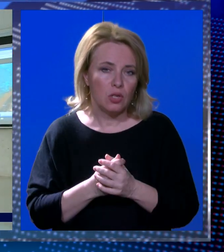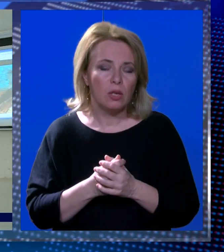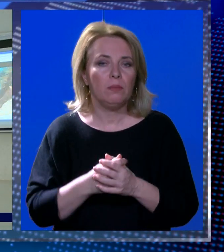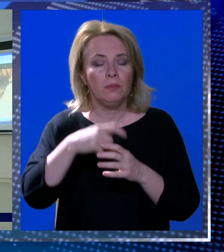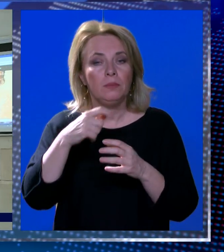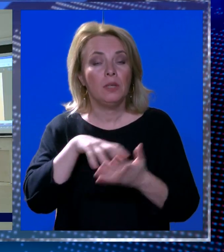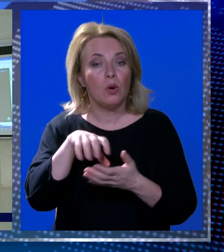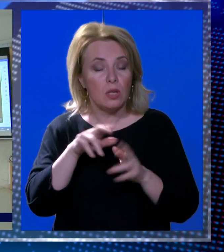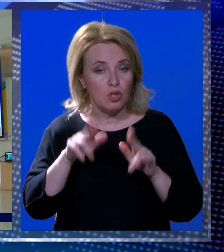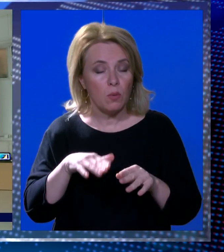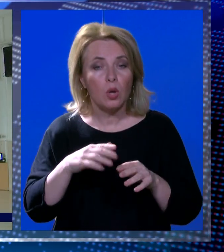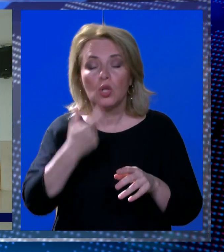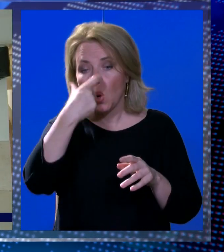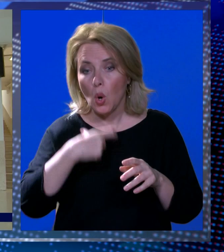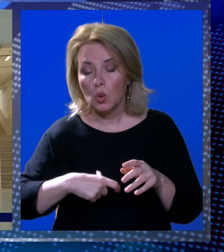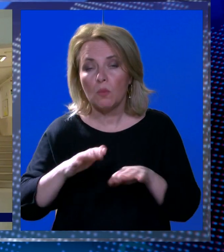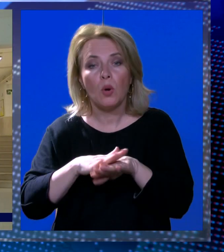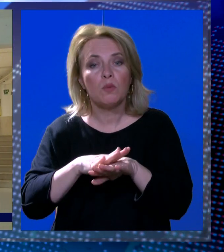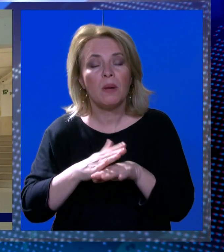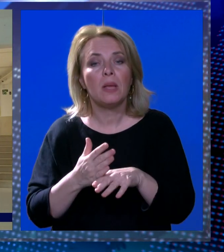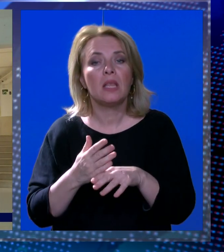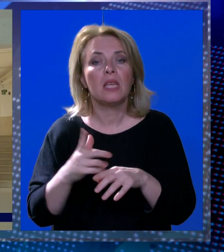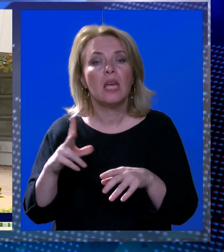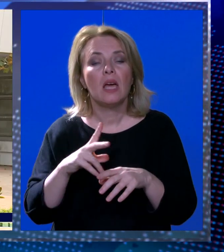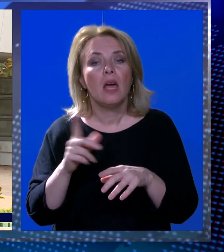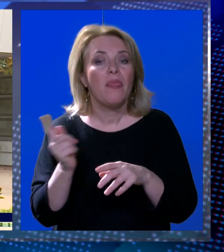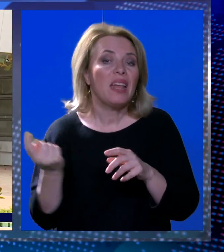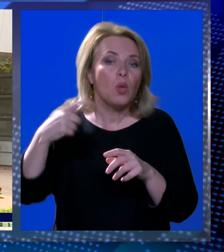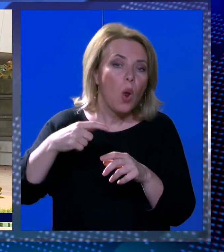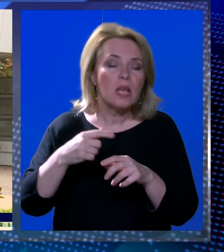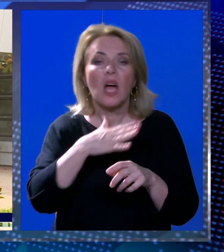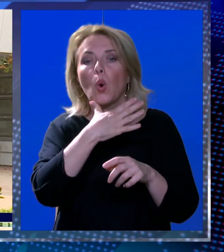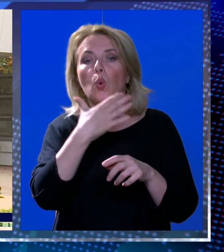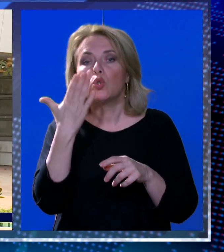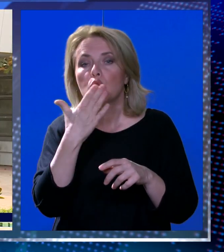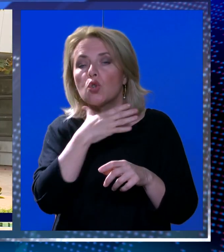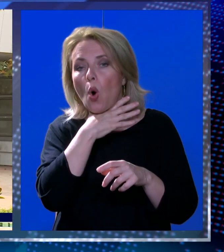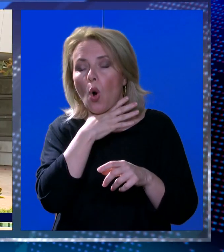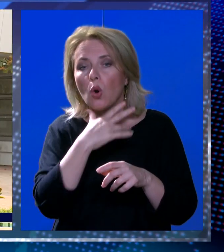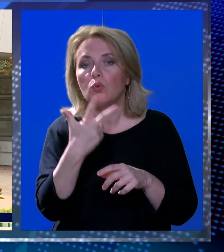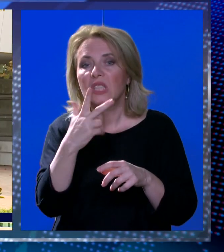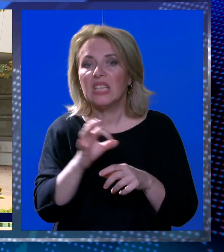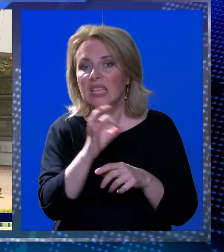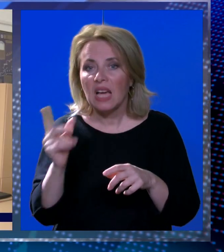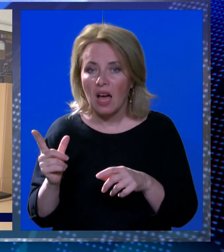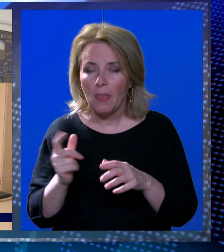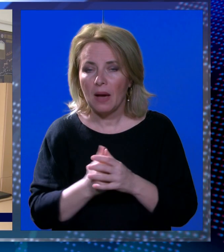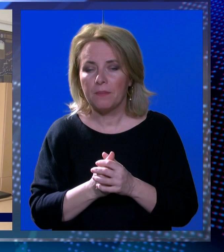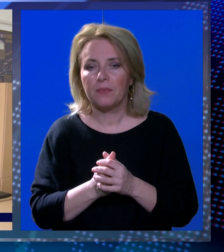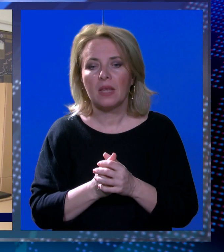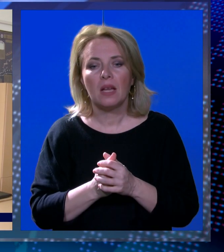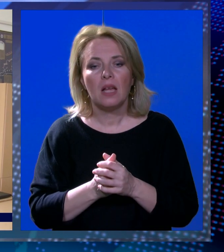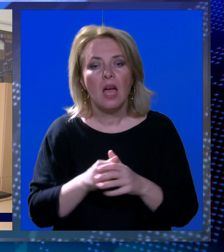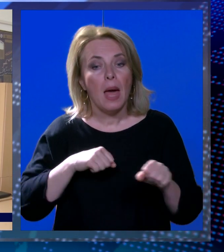će moći osobno opravdati izostanke do 3 dana, a uz mogućnost prilaganja ispričnice i za više od 3 radna dana